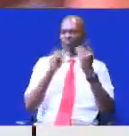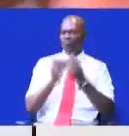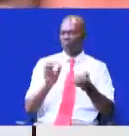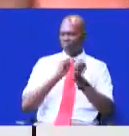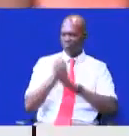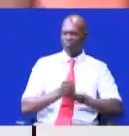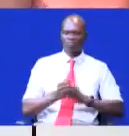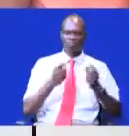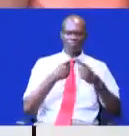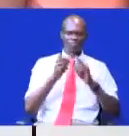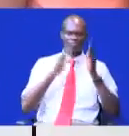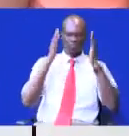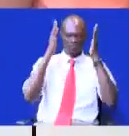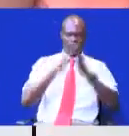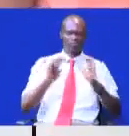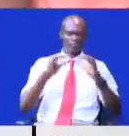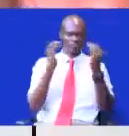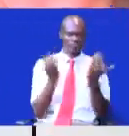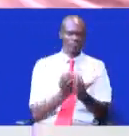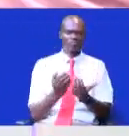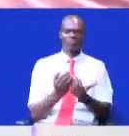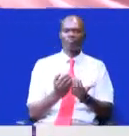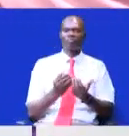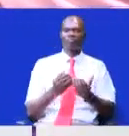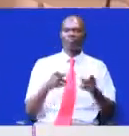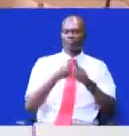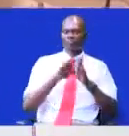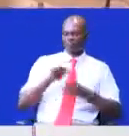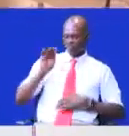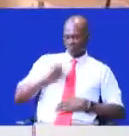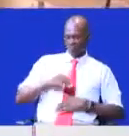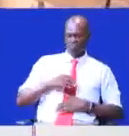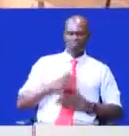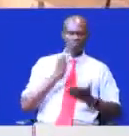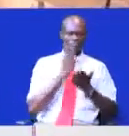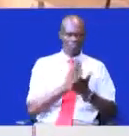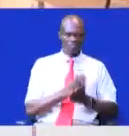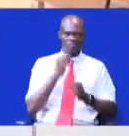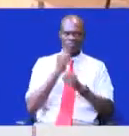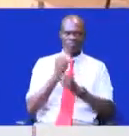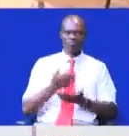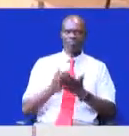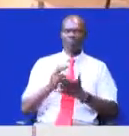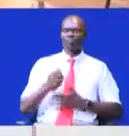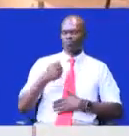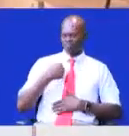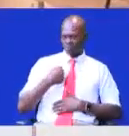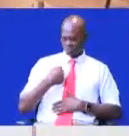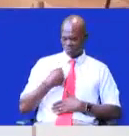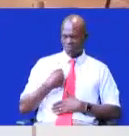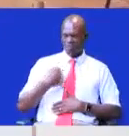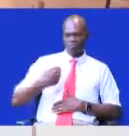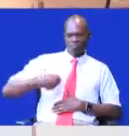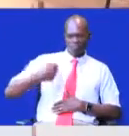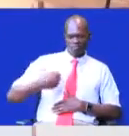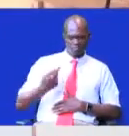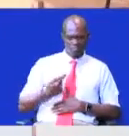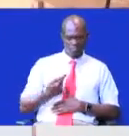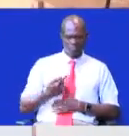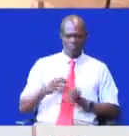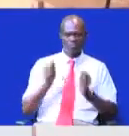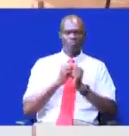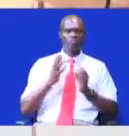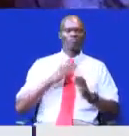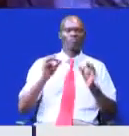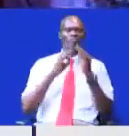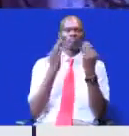the target is always the community and the women and the youth. Tijni biro konya mang'eny kiana wuon kod familia